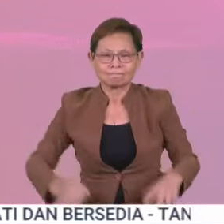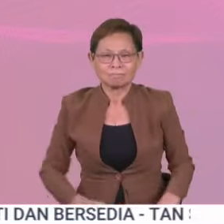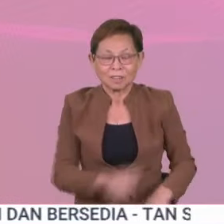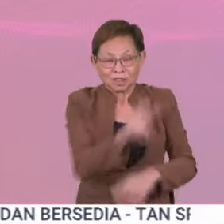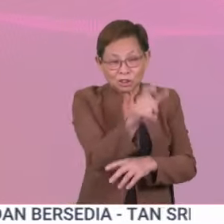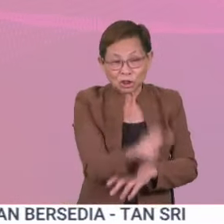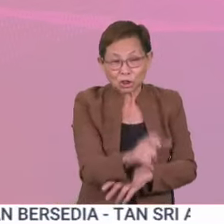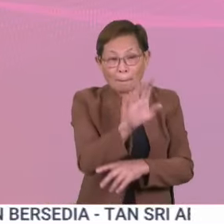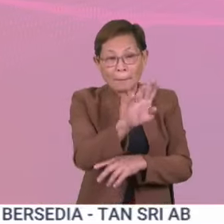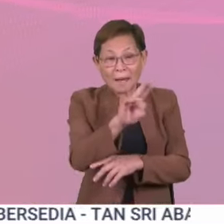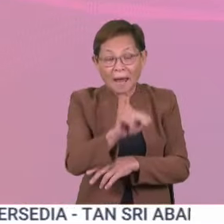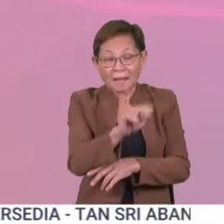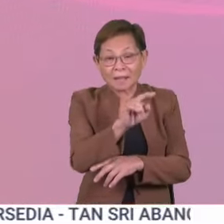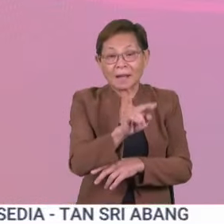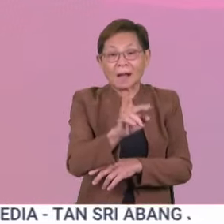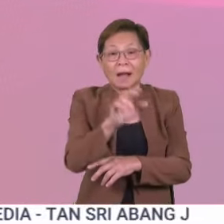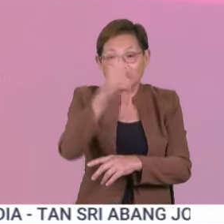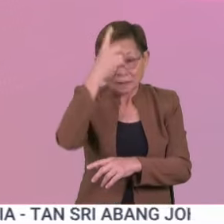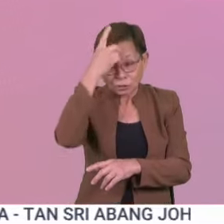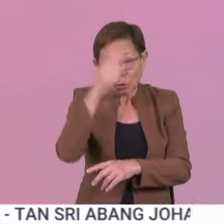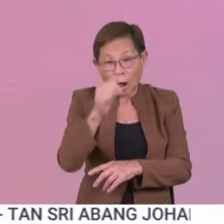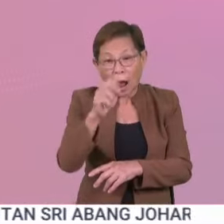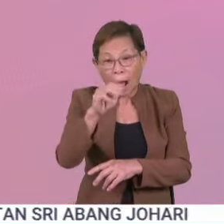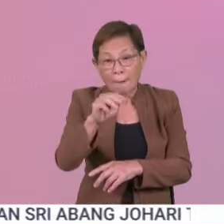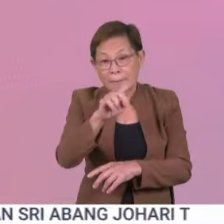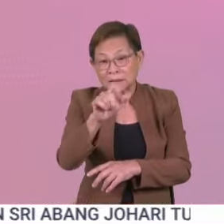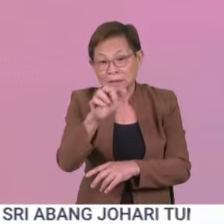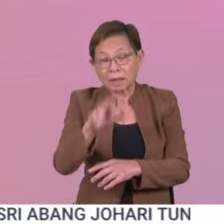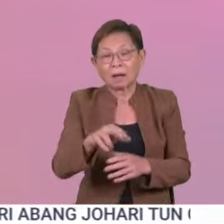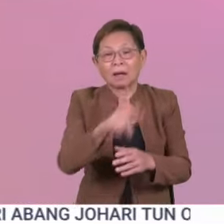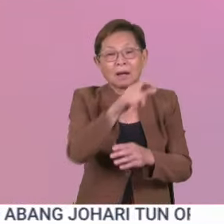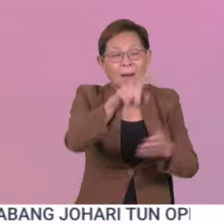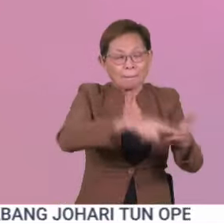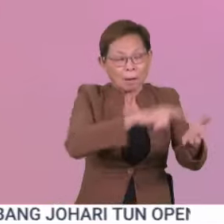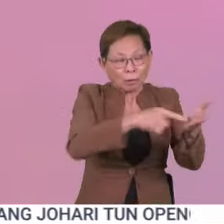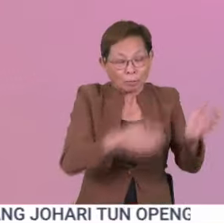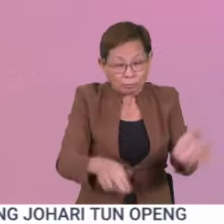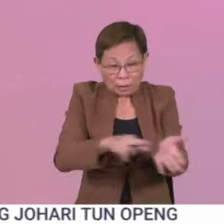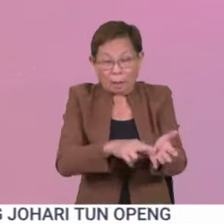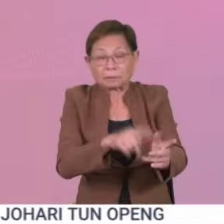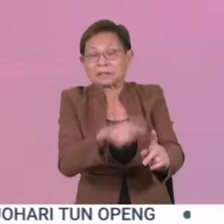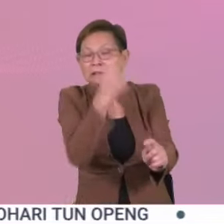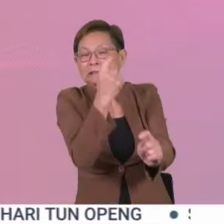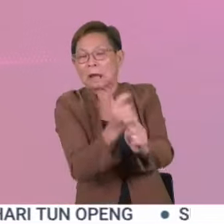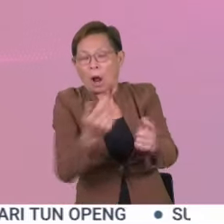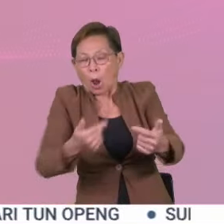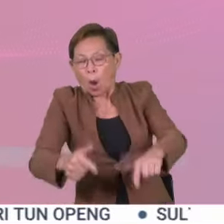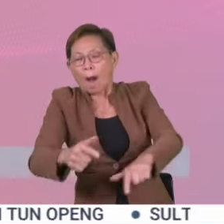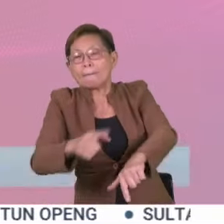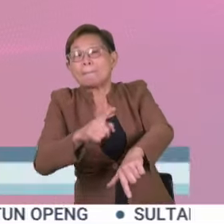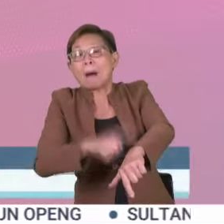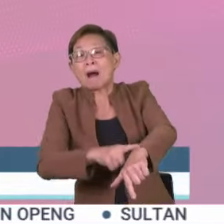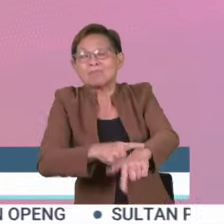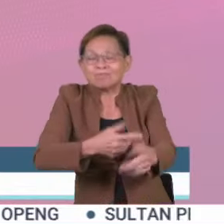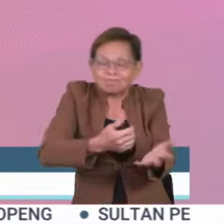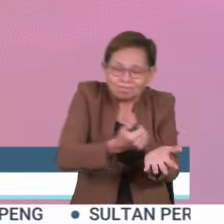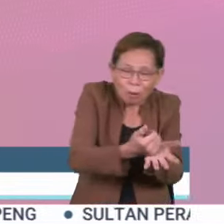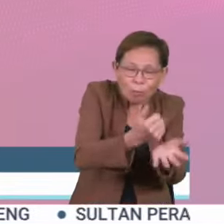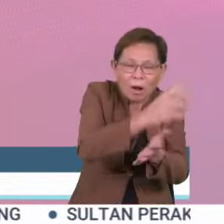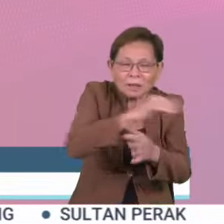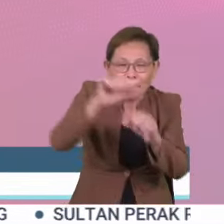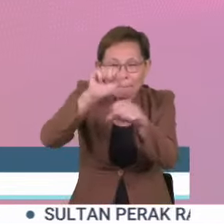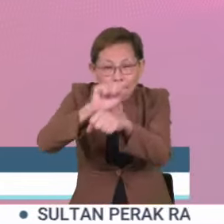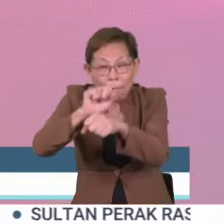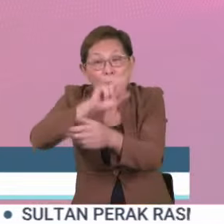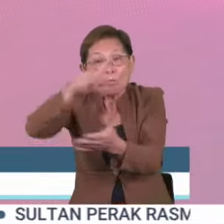Walaupun calon Barisan Nasional BN Dato' Amizah Abu Adam merupakan pengundi berdaftar di Dun Ketari, namun beliau tetap meluangkan masa menyantuni pengundi dan petugas